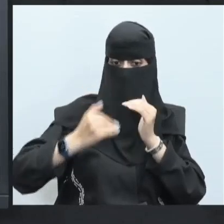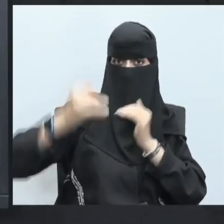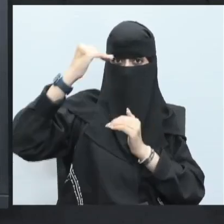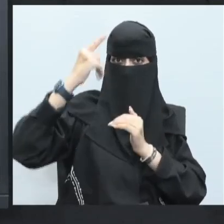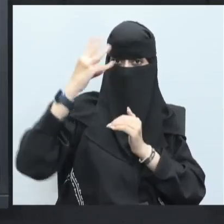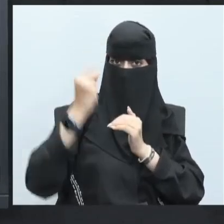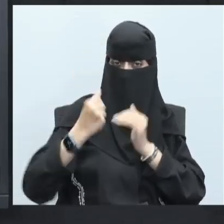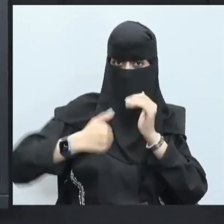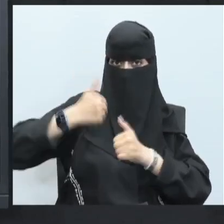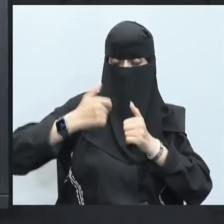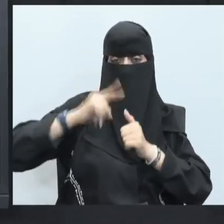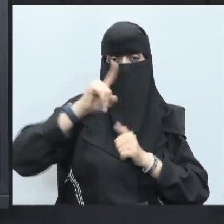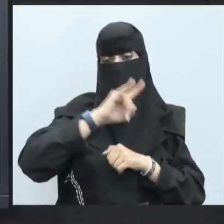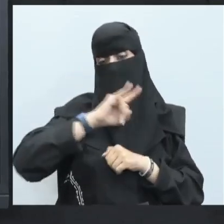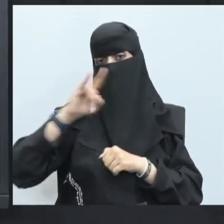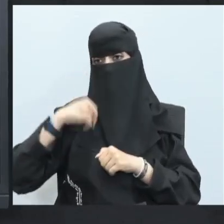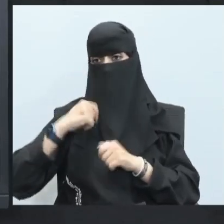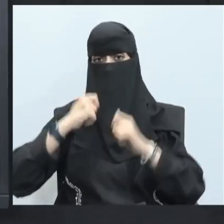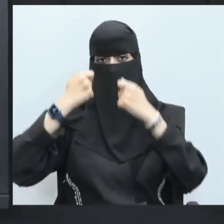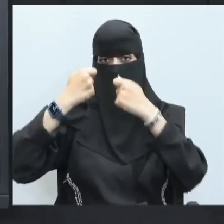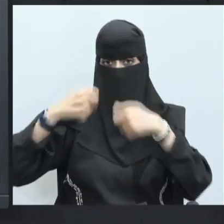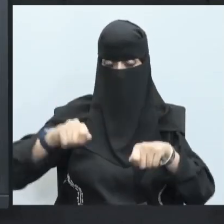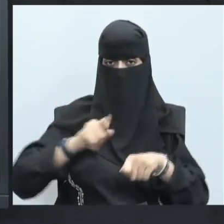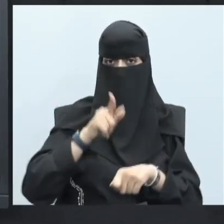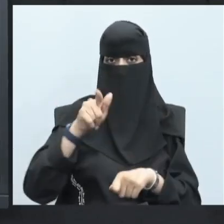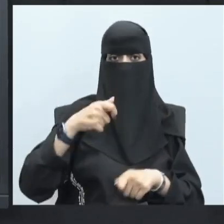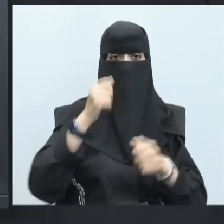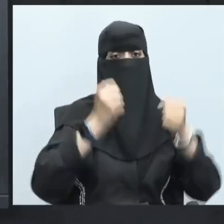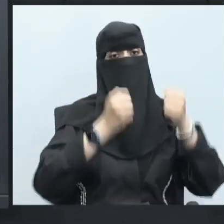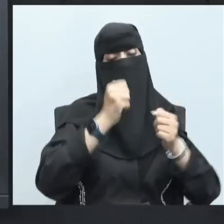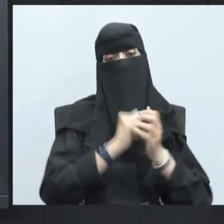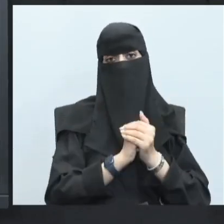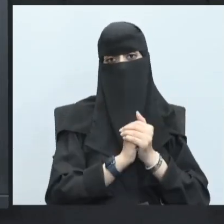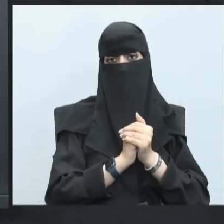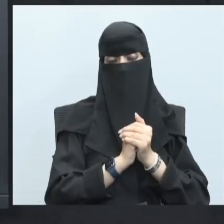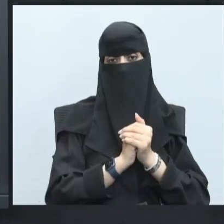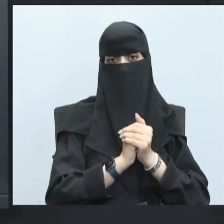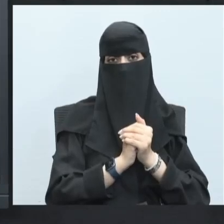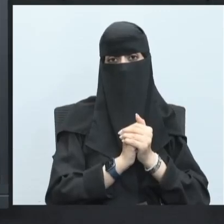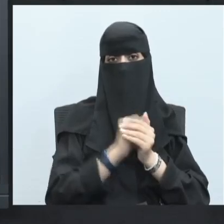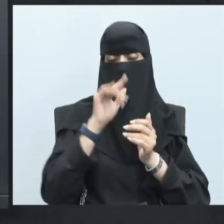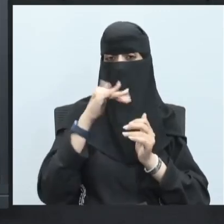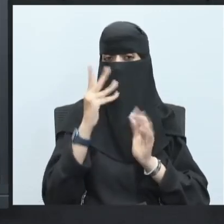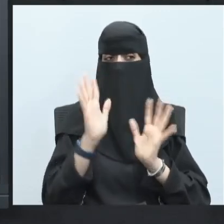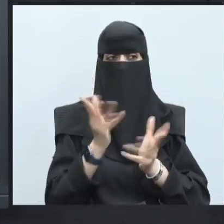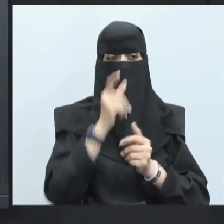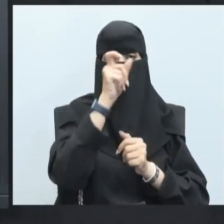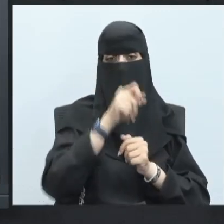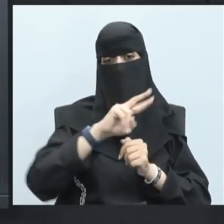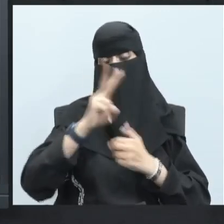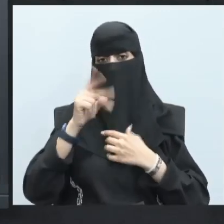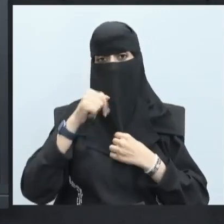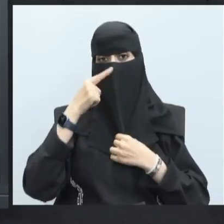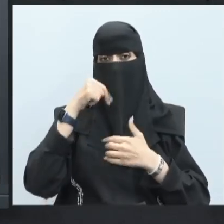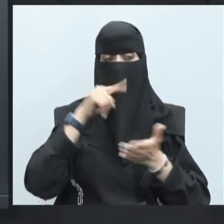مرتفعه فلن اشتري لك سياره او يقول شخص اخر ان